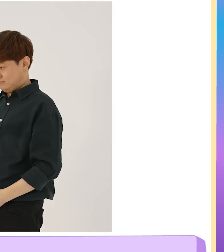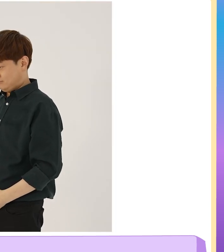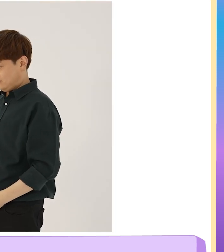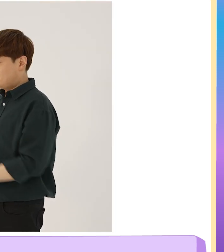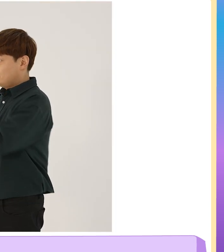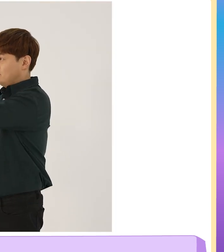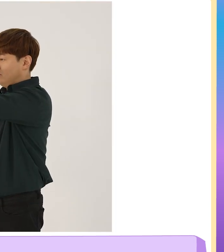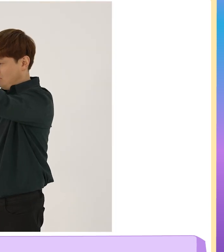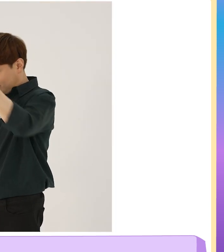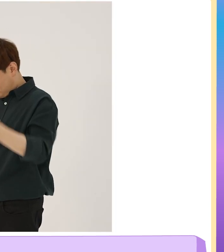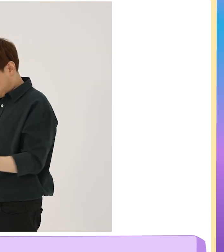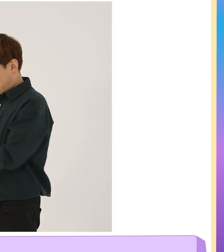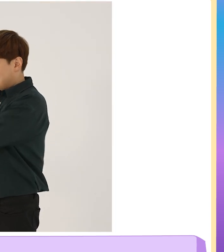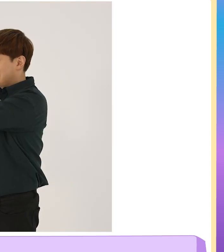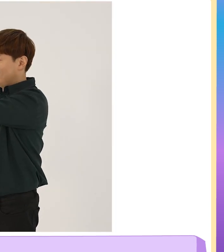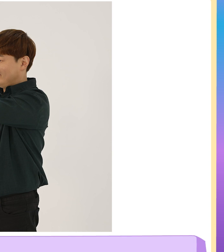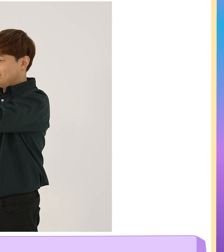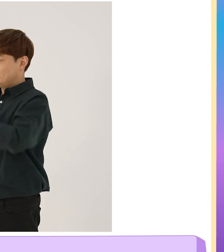인터페이스입니다.